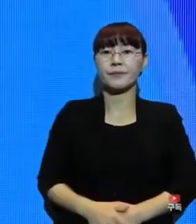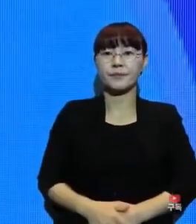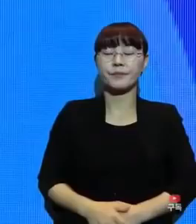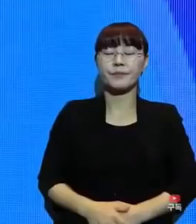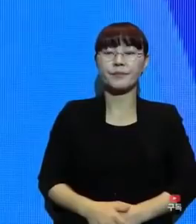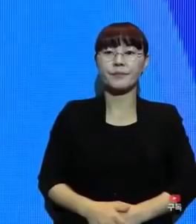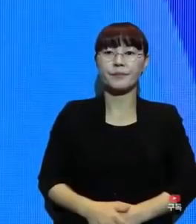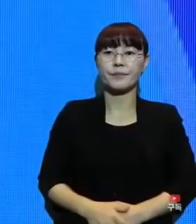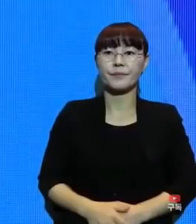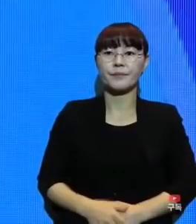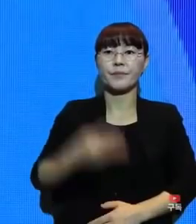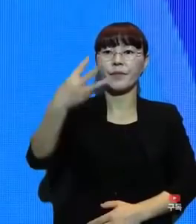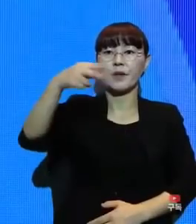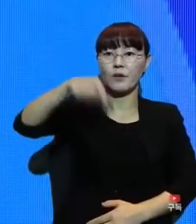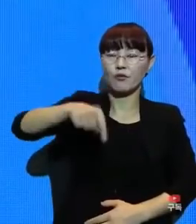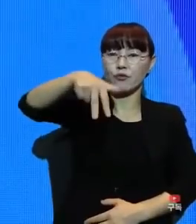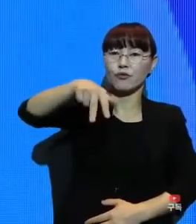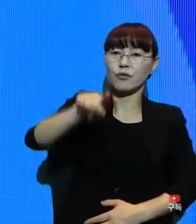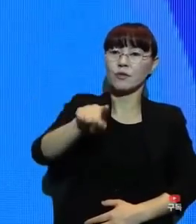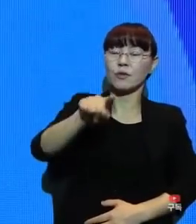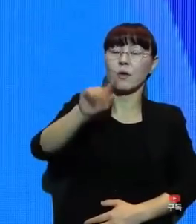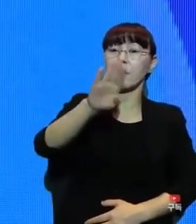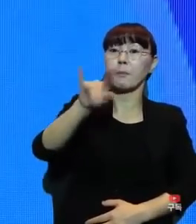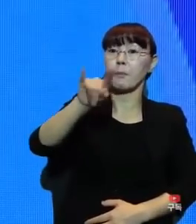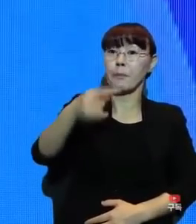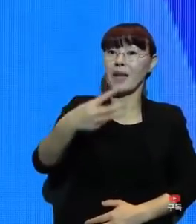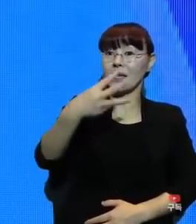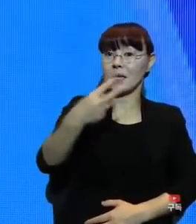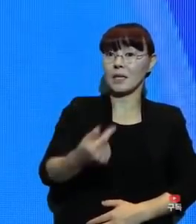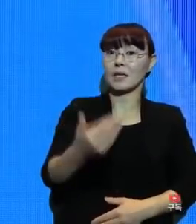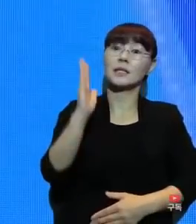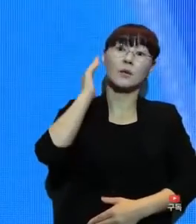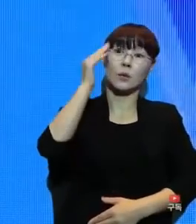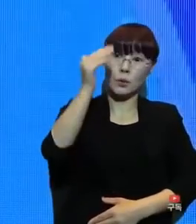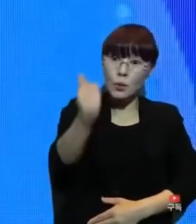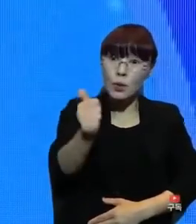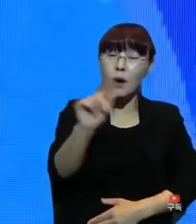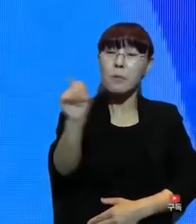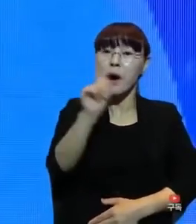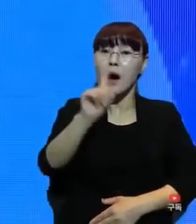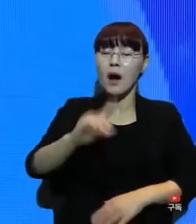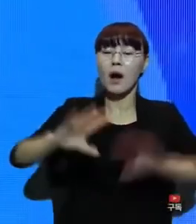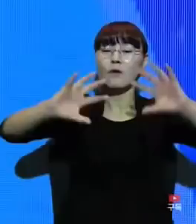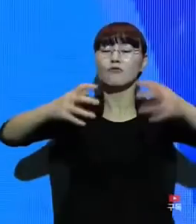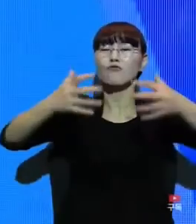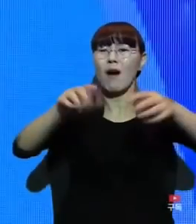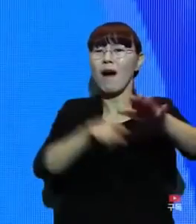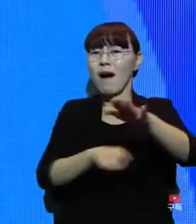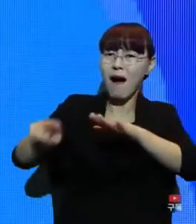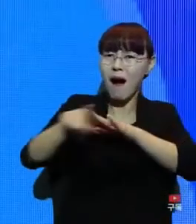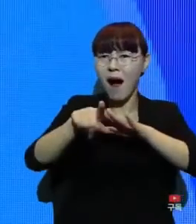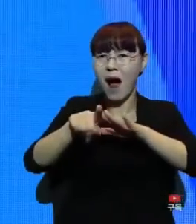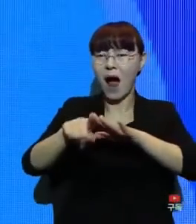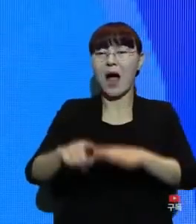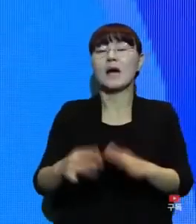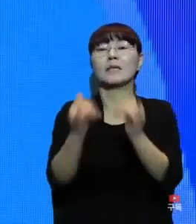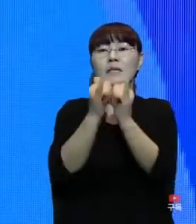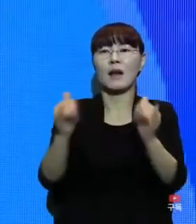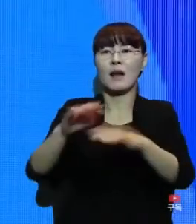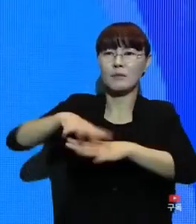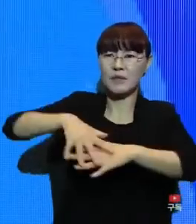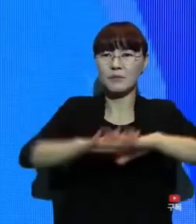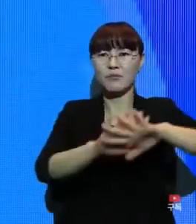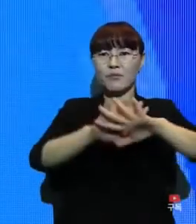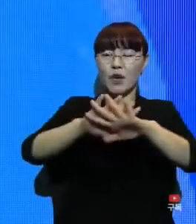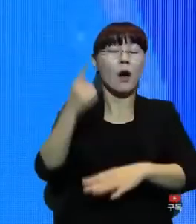시절의 루즈벨트가 했던 것처럼 국가가 앞장서서 미래인재 양성 인프라 구축 과학기술